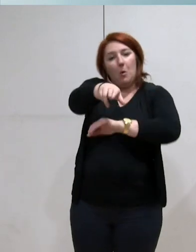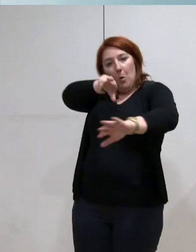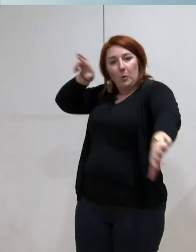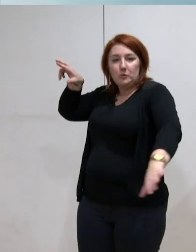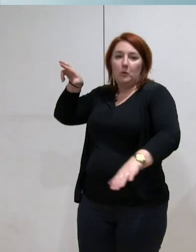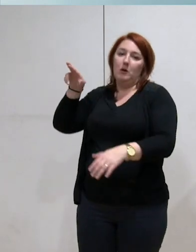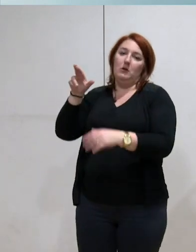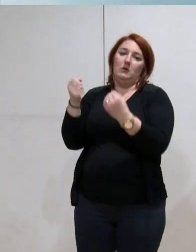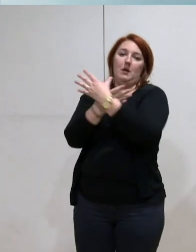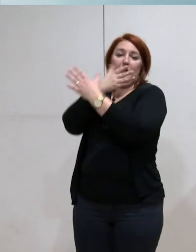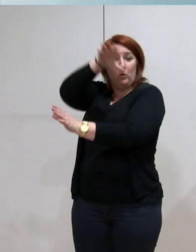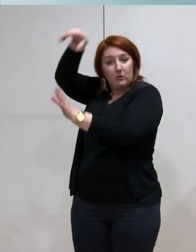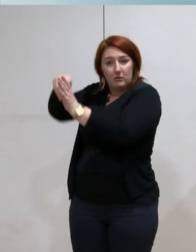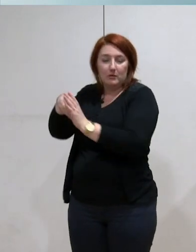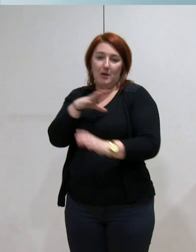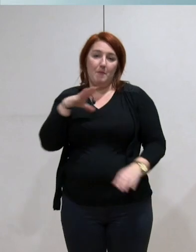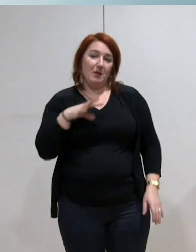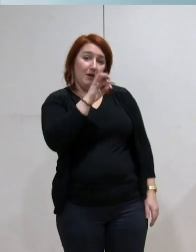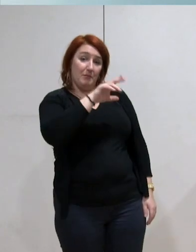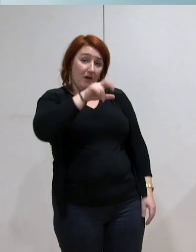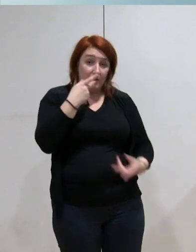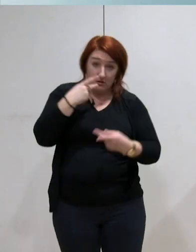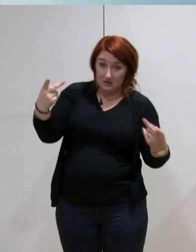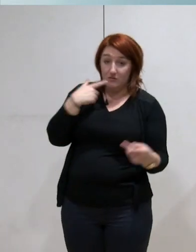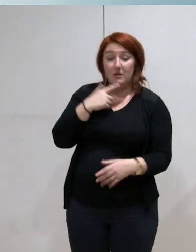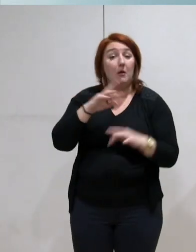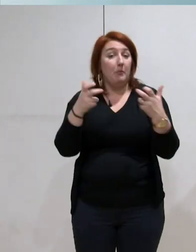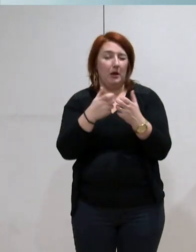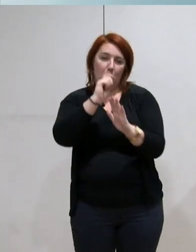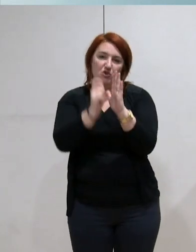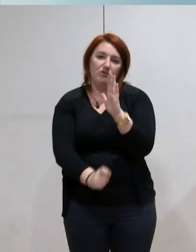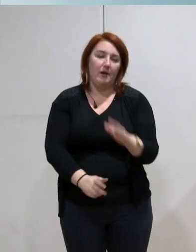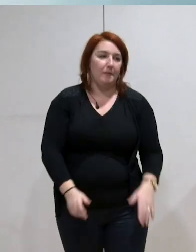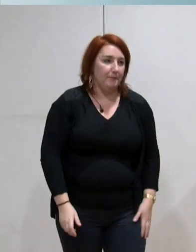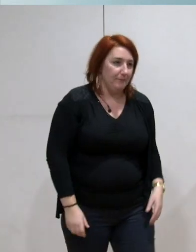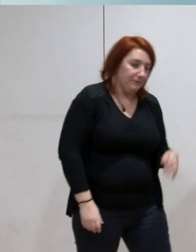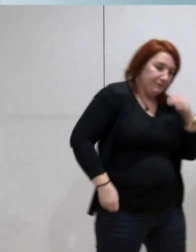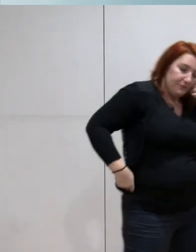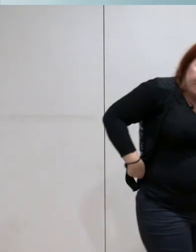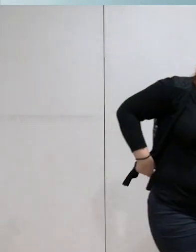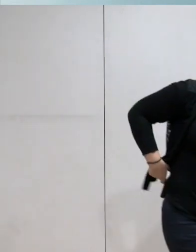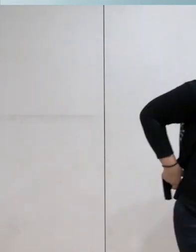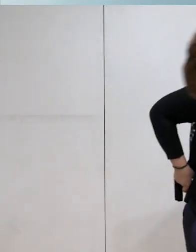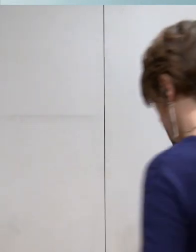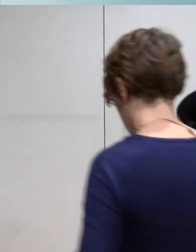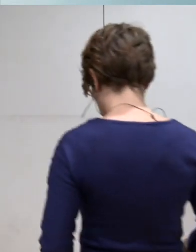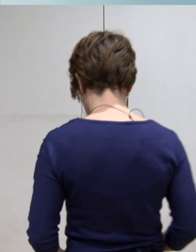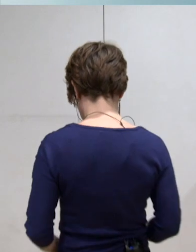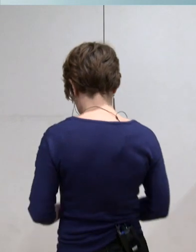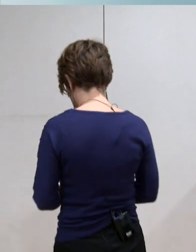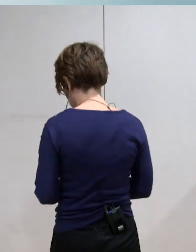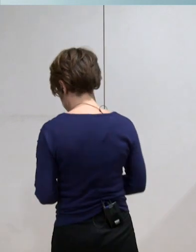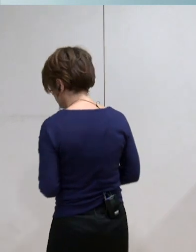Tavel elles ont été internalisées en coûtant moins cher à la collectivité je mets donc cette délibération au